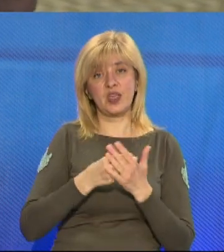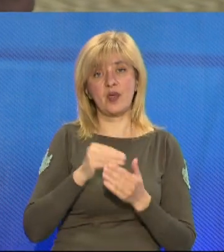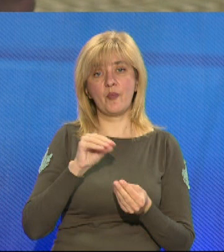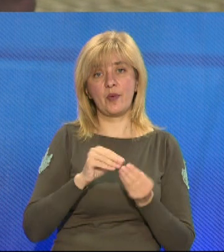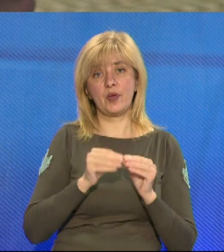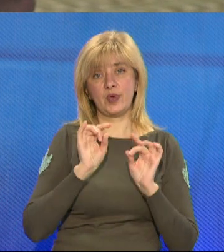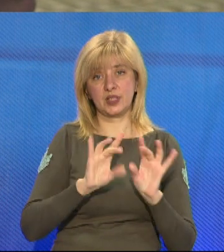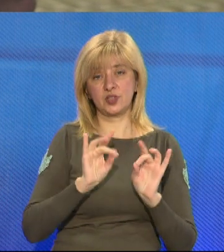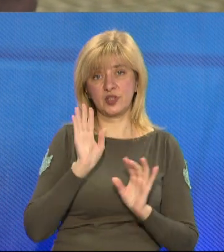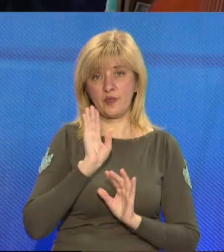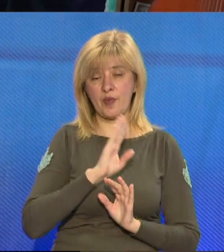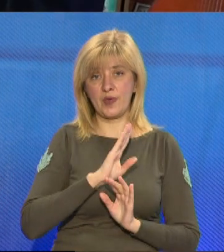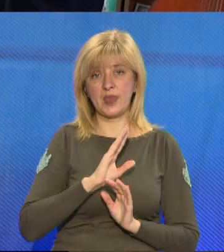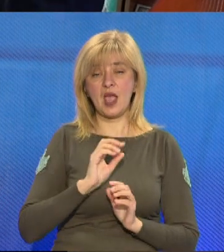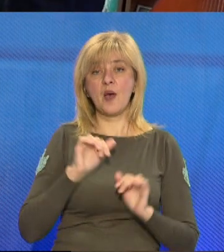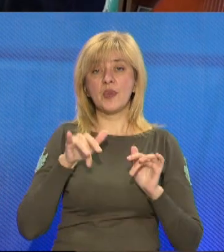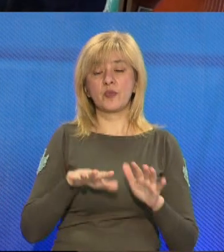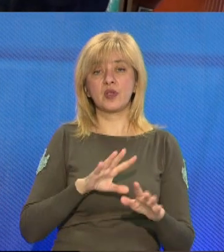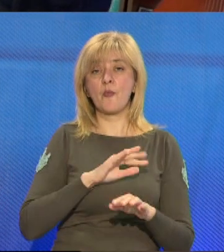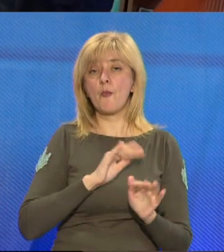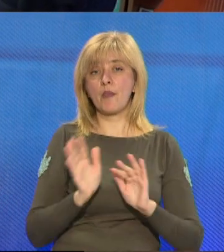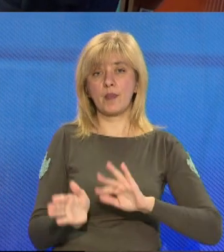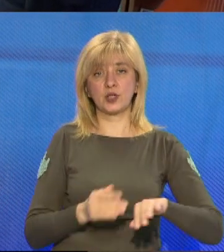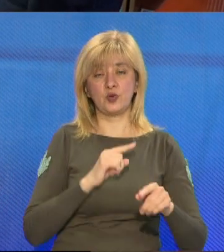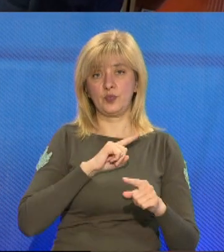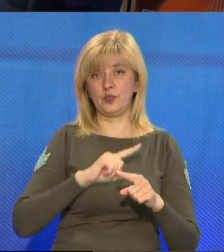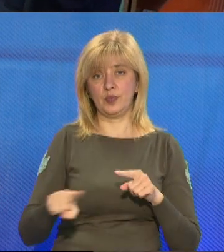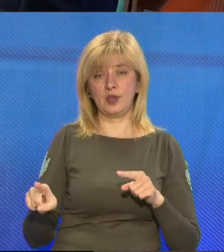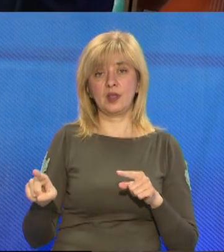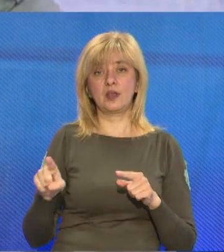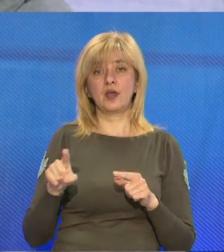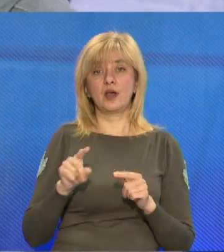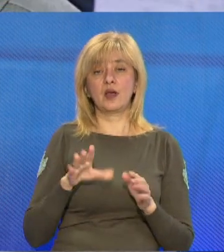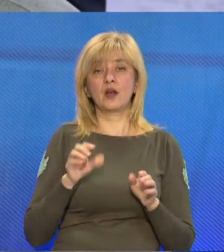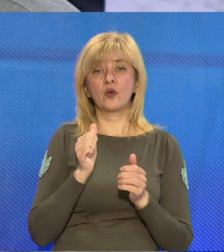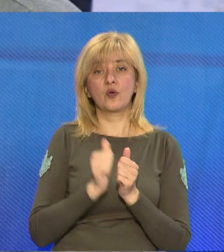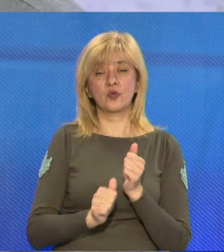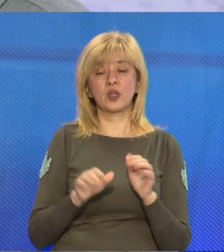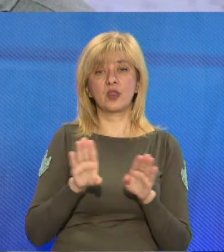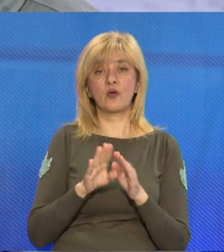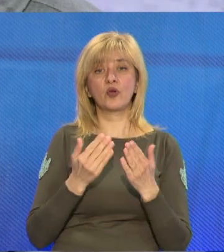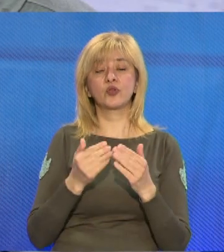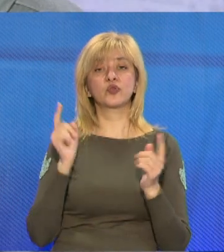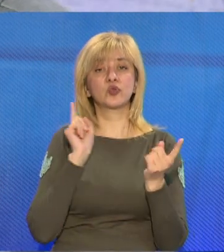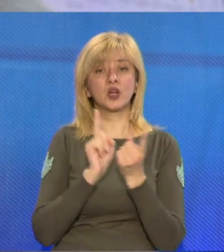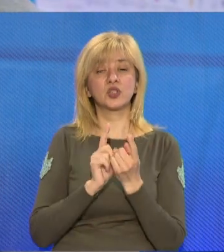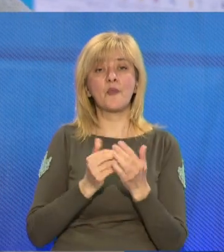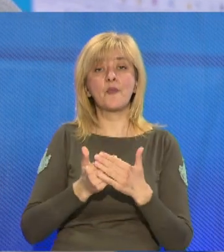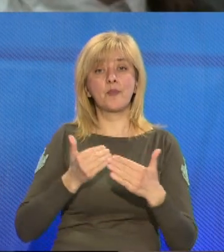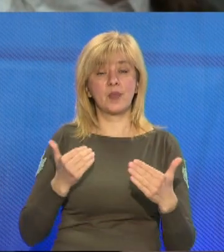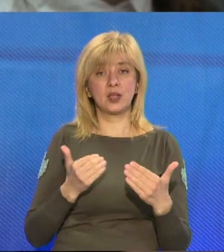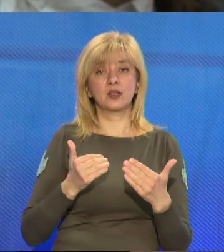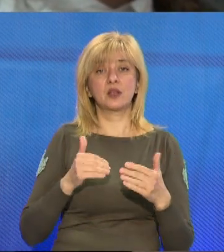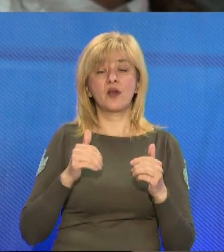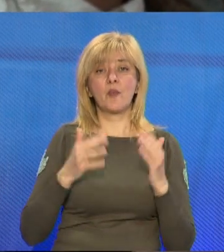Мероприемство пролетело імгненна. Як поделились организаторы, кожная такой сустрэчы попередничая великая работа, якая становится залогом поспеху и